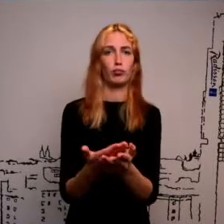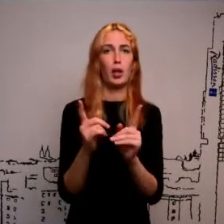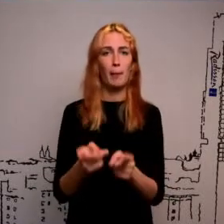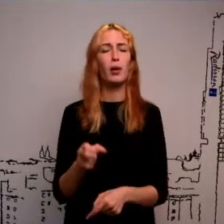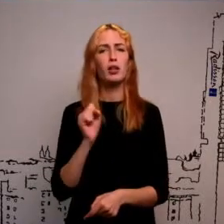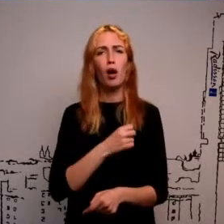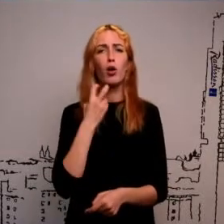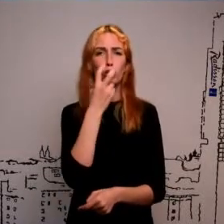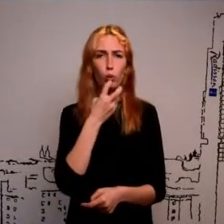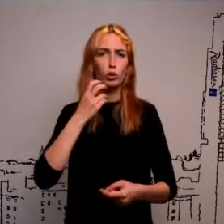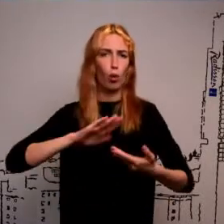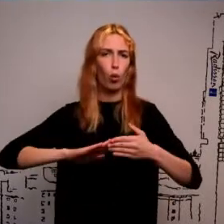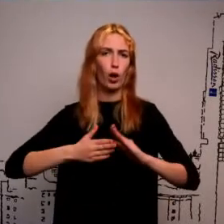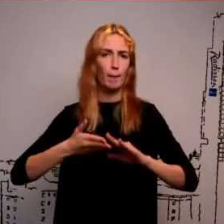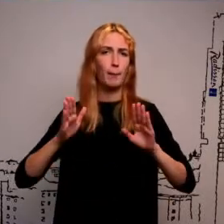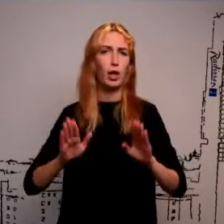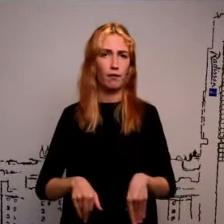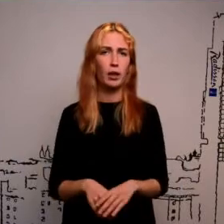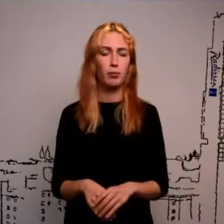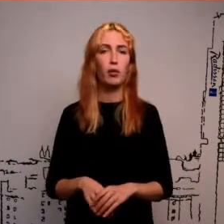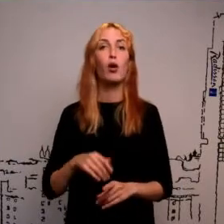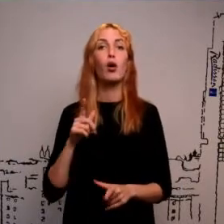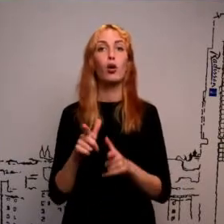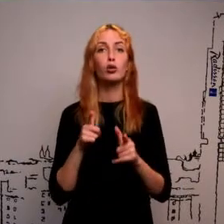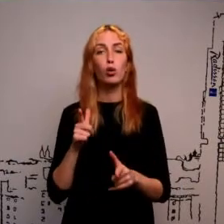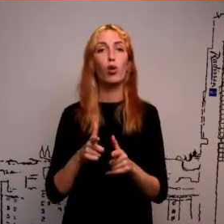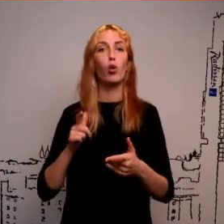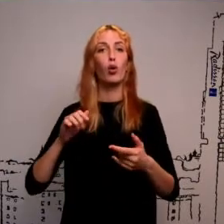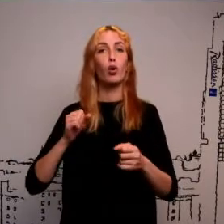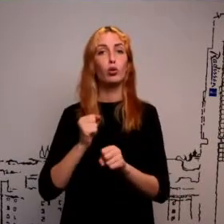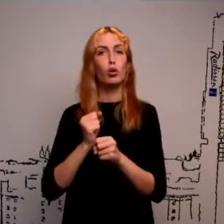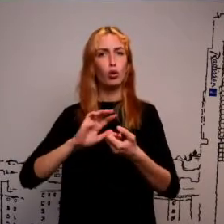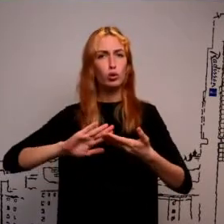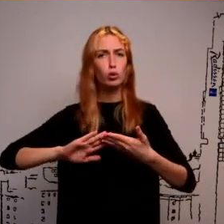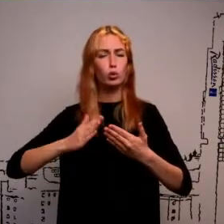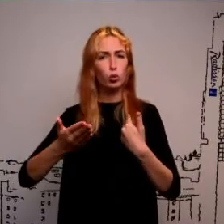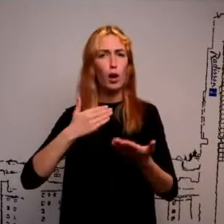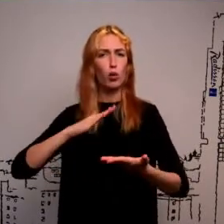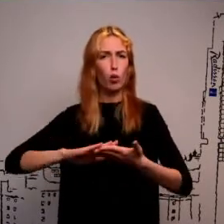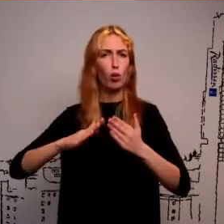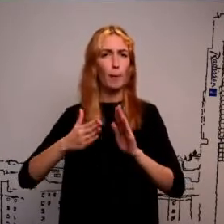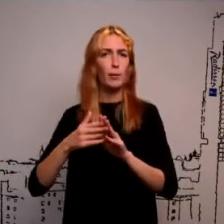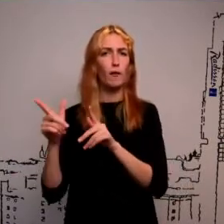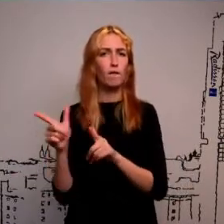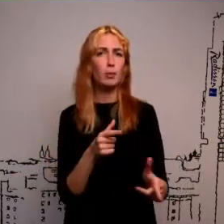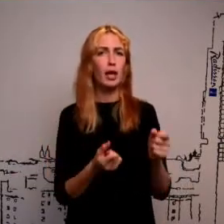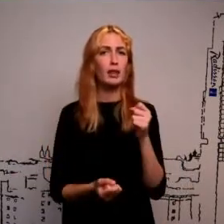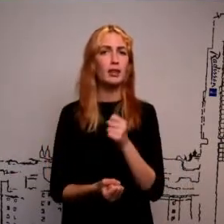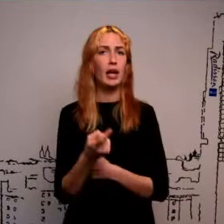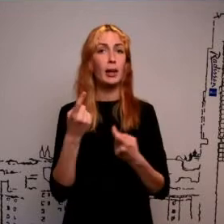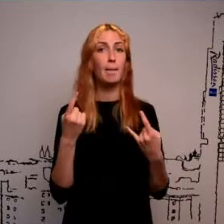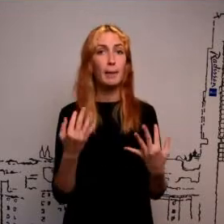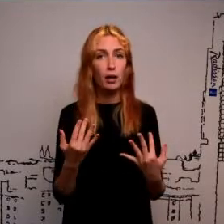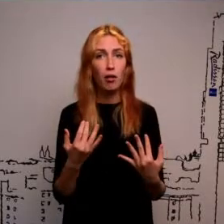kokku leppida. Tegelikult on meil töösuhe ju kokku lepitud ja tekkinud, kui me oleme